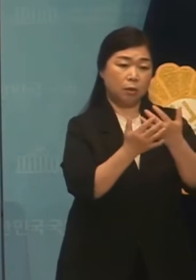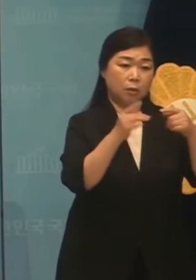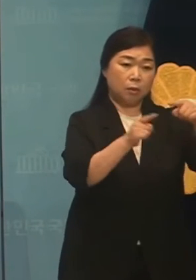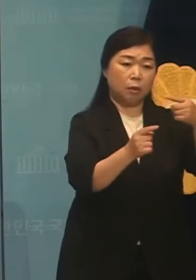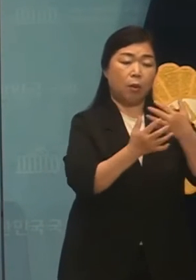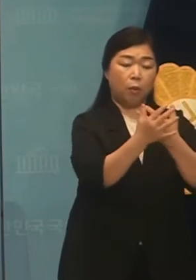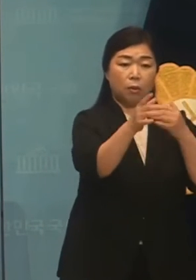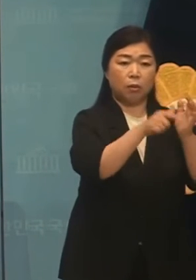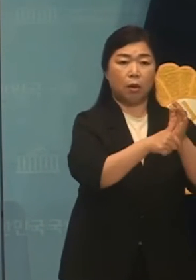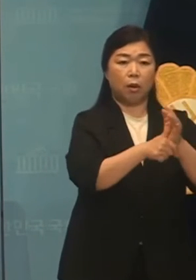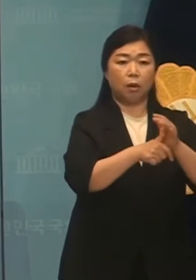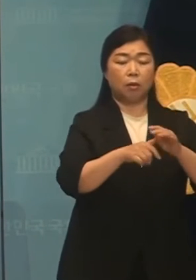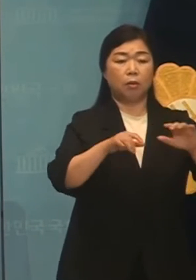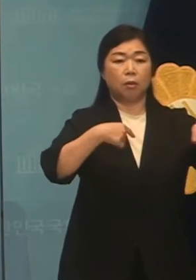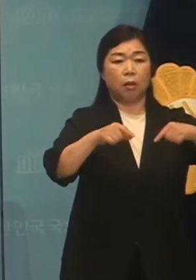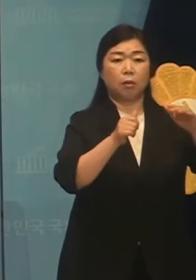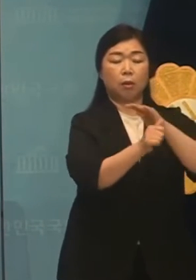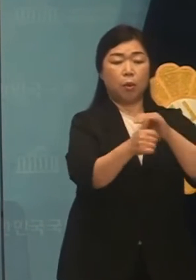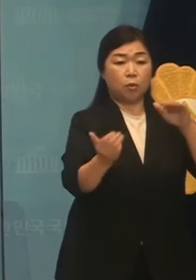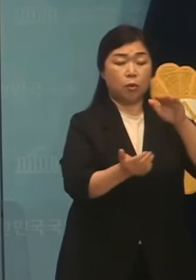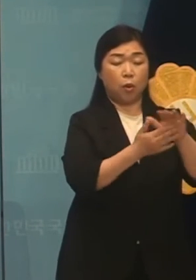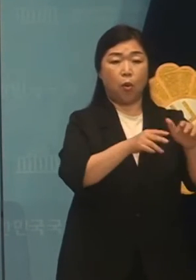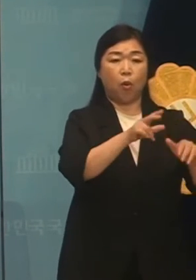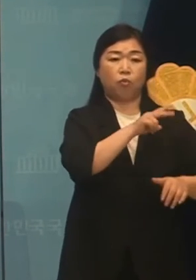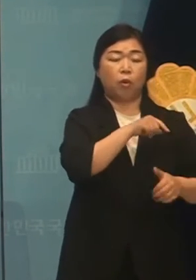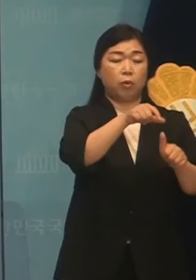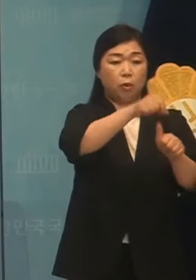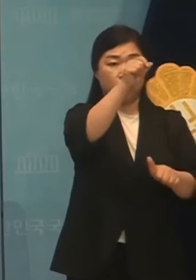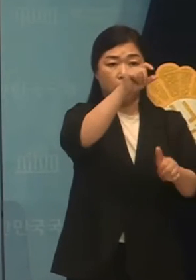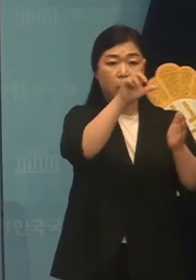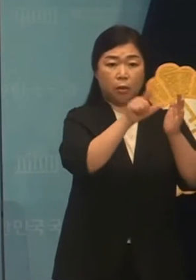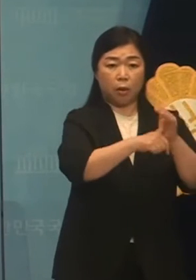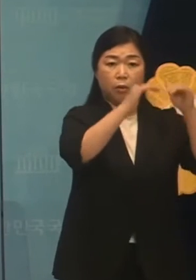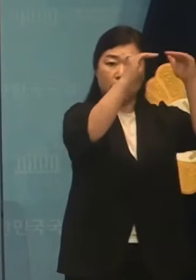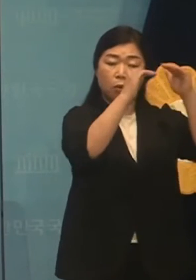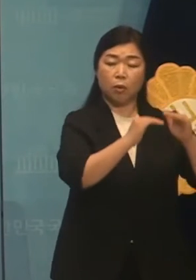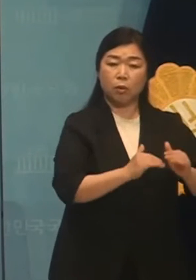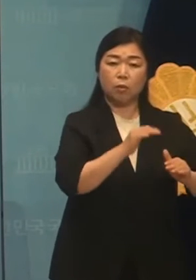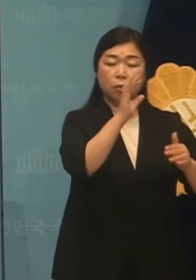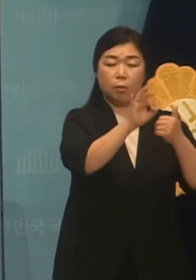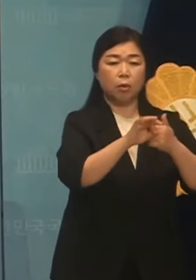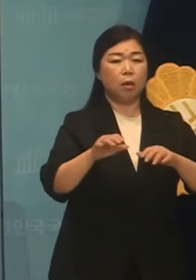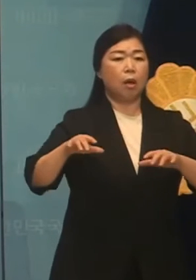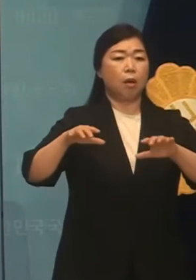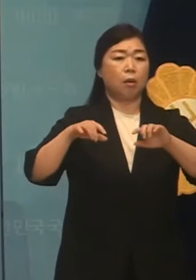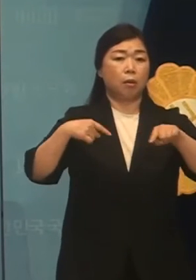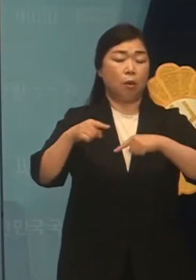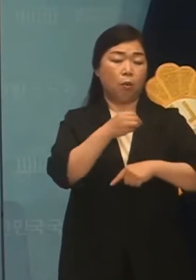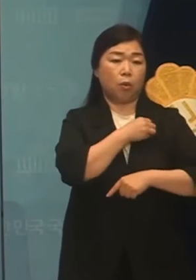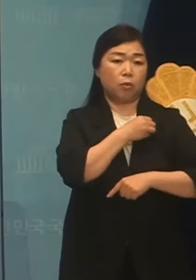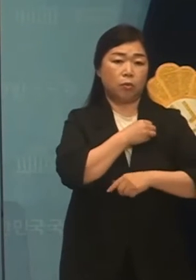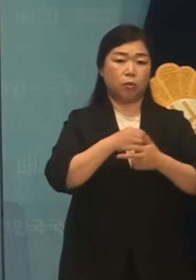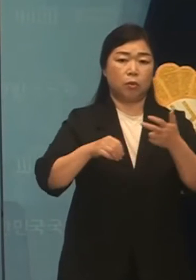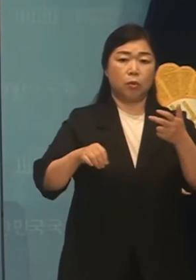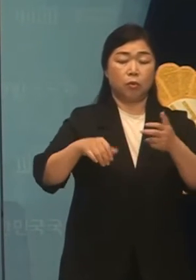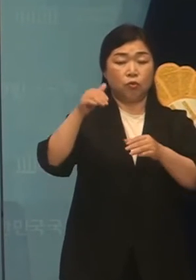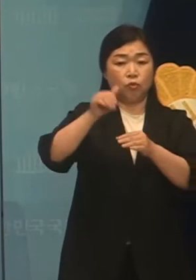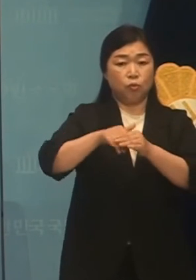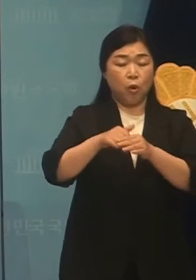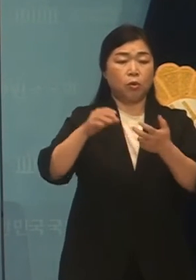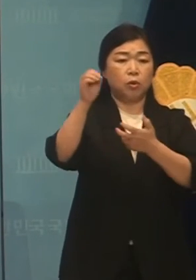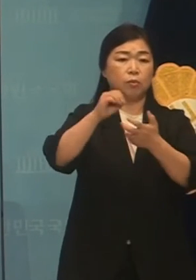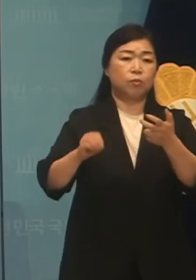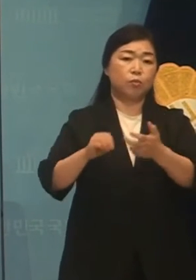전당대회에서 당대표 최고위원을 선출하는 그 과정에서 당원의 투표를 70%를